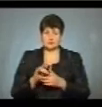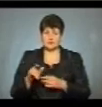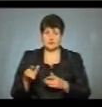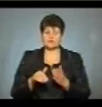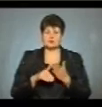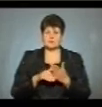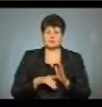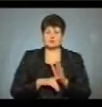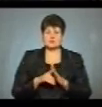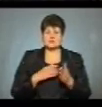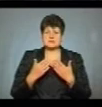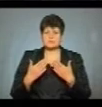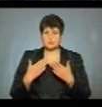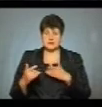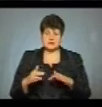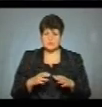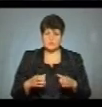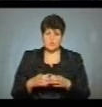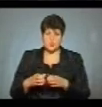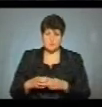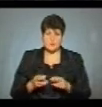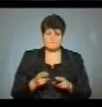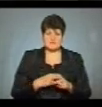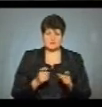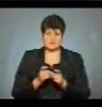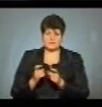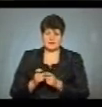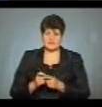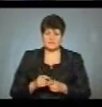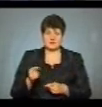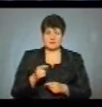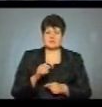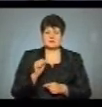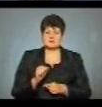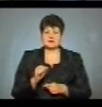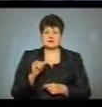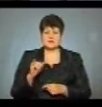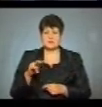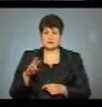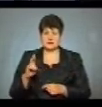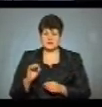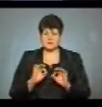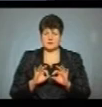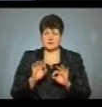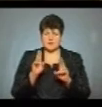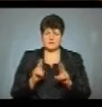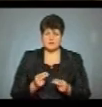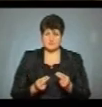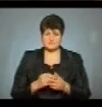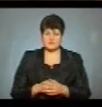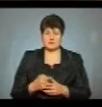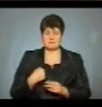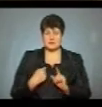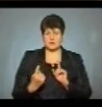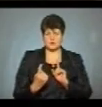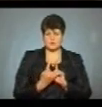допомагає почати спілкуватися і діяти в групах безконфліктно. Тернополянка Анастасія Ільків розповіла про правила гри. Мій